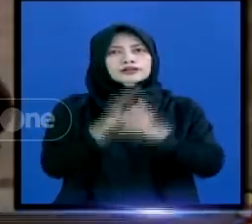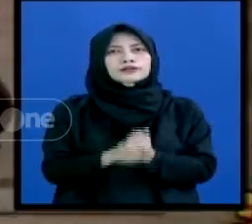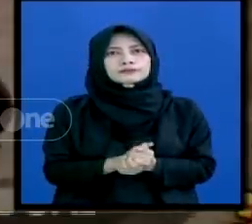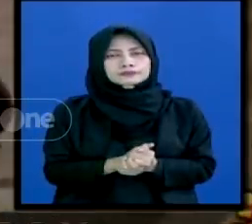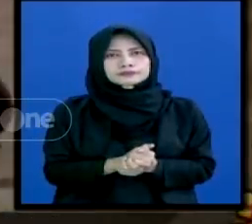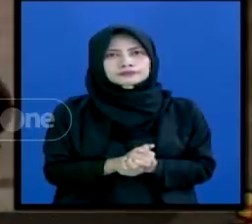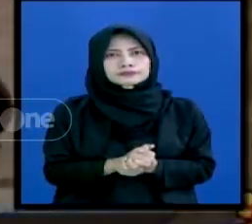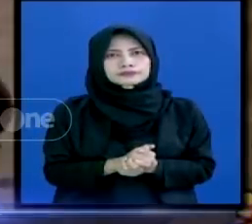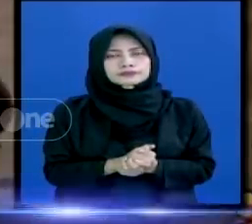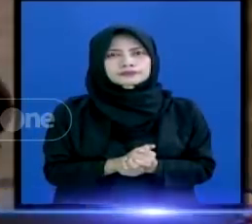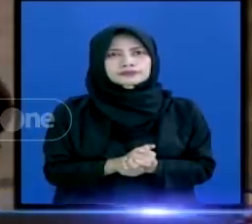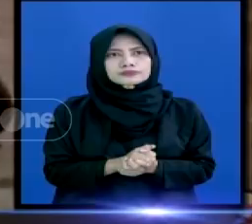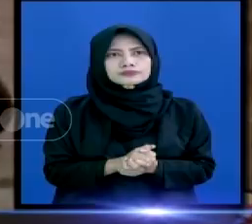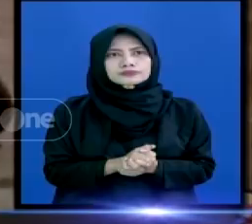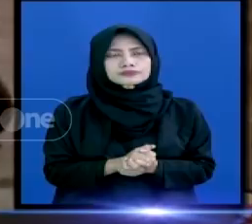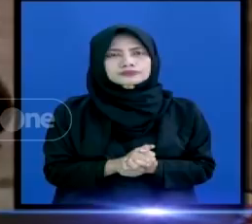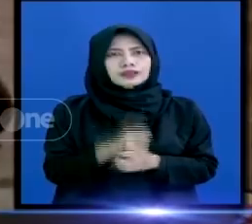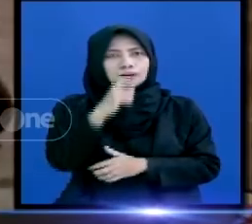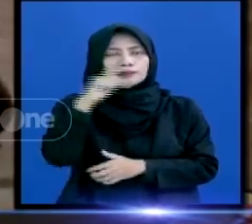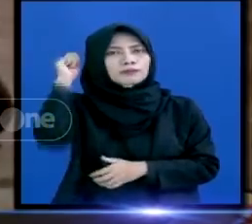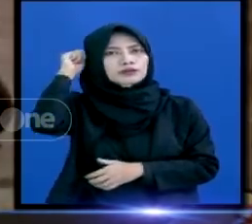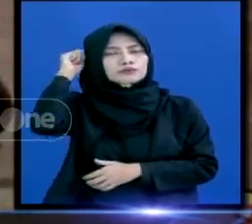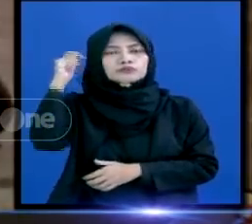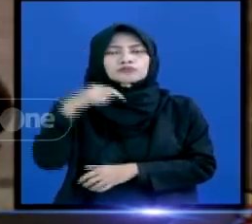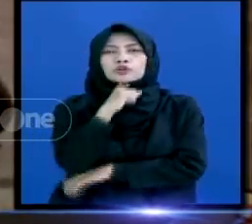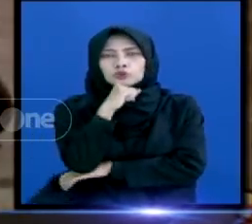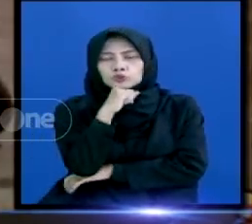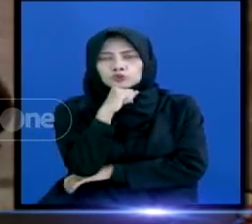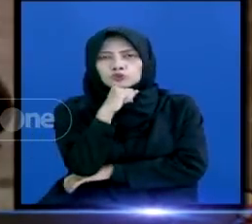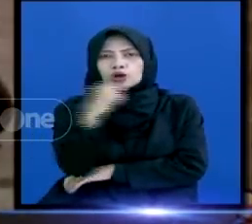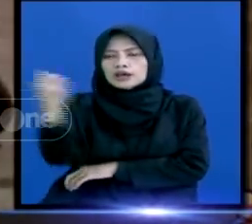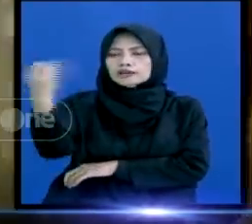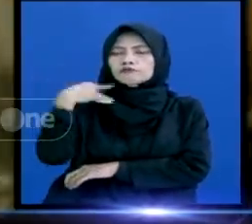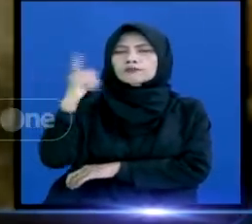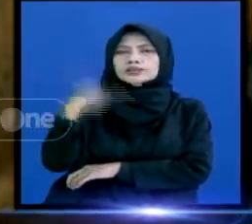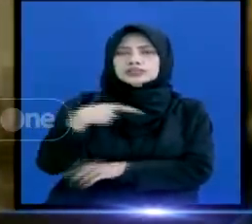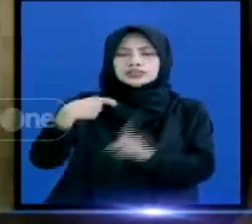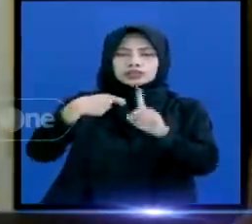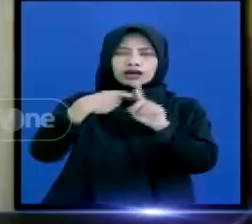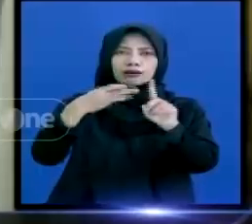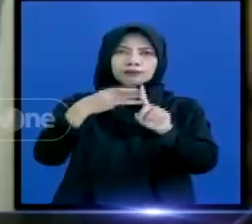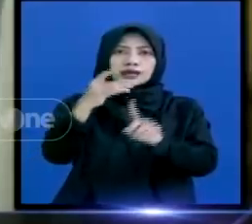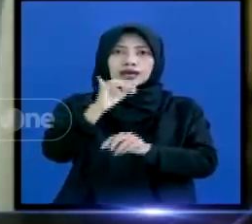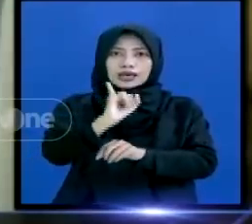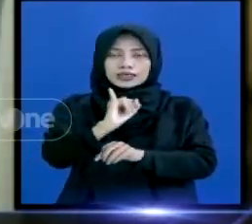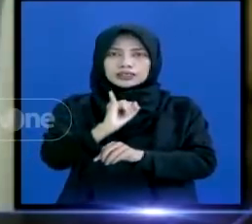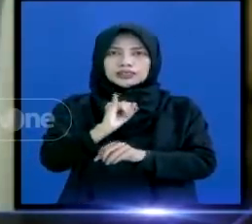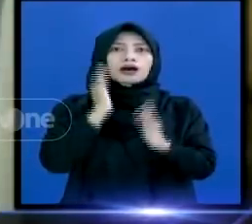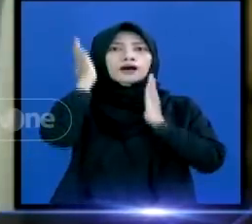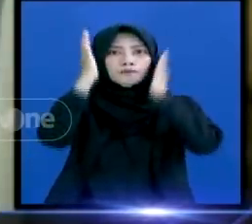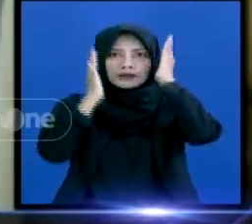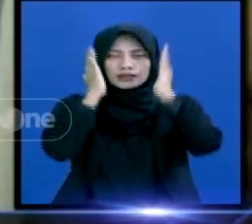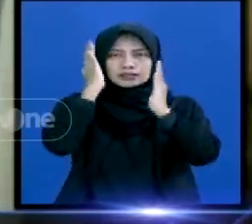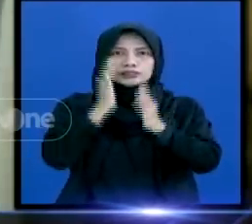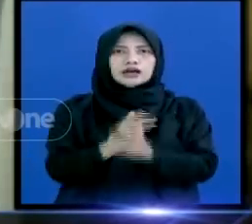Saat ini kedua orang tua Afridza masih menunggu kabar dari KBRI di Kuala Lumpur untuk pemulangan jenazah anaknya ke